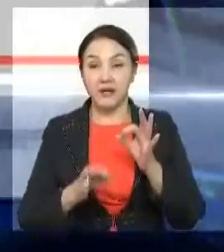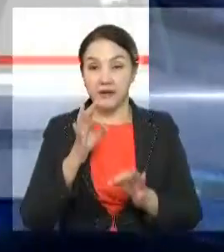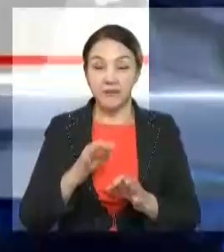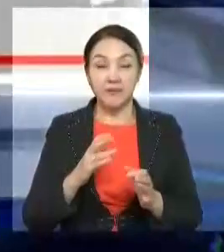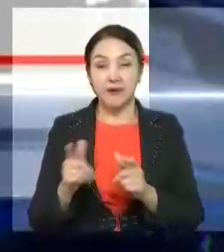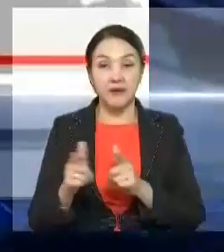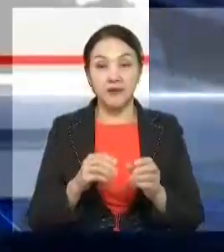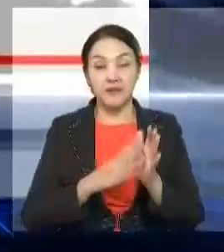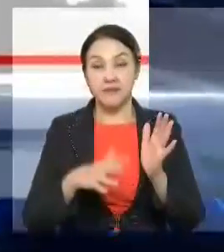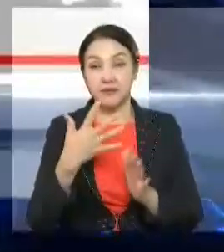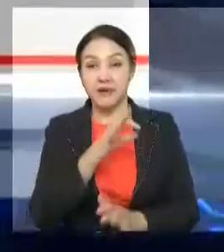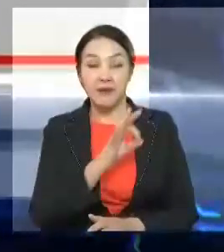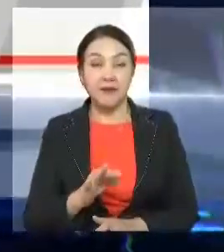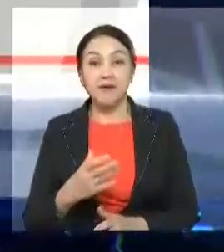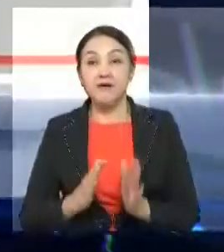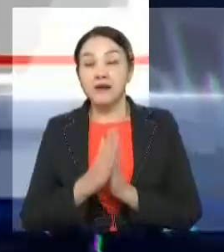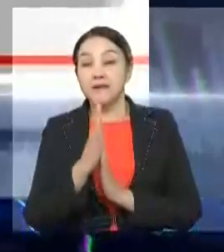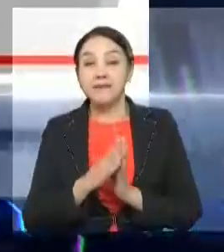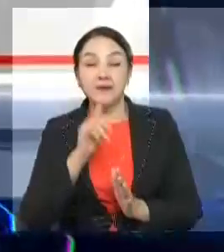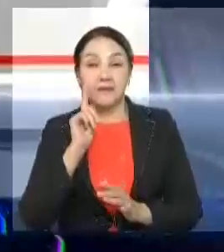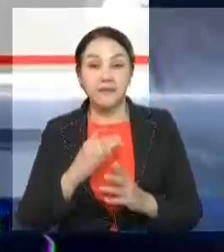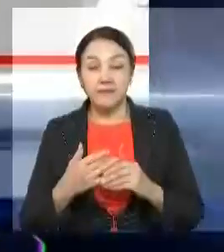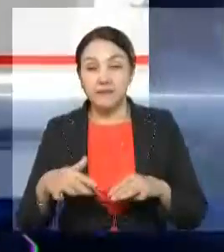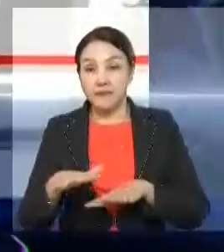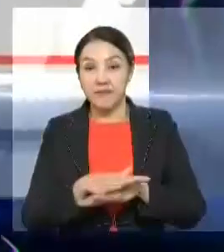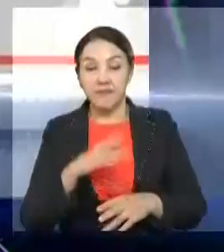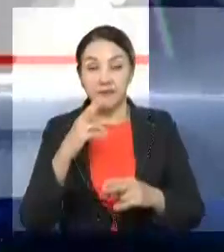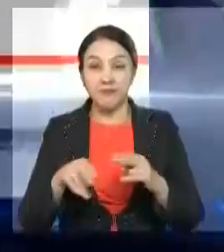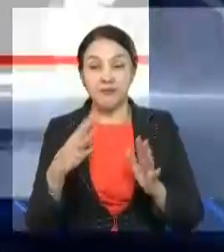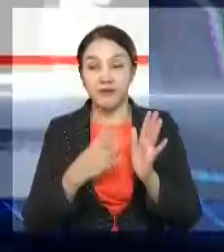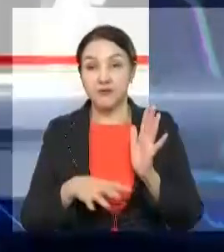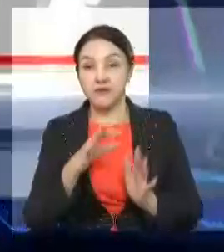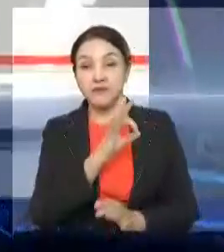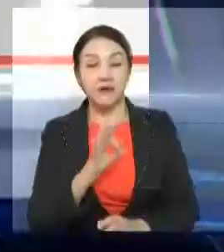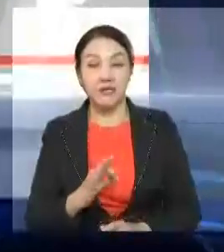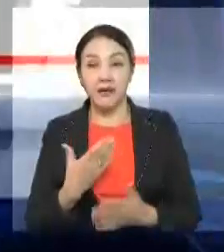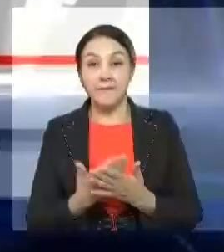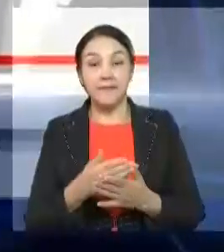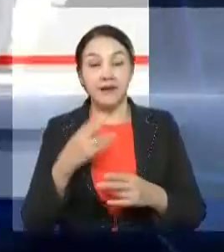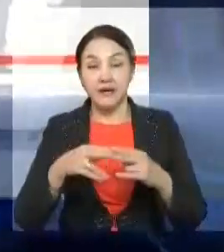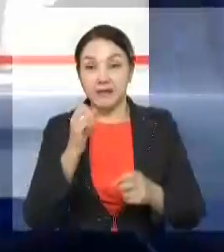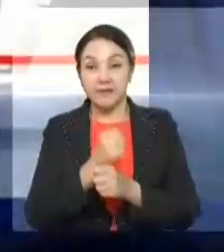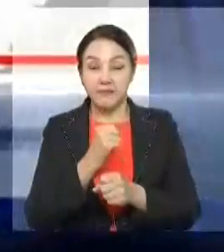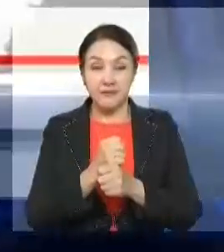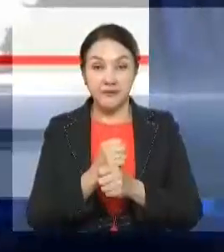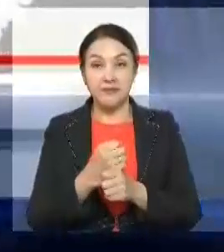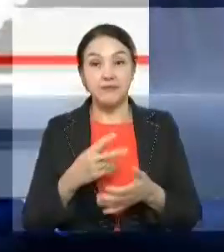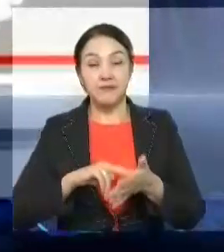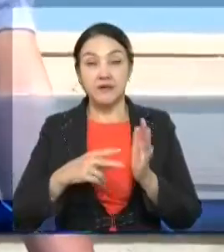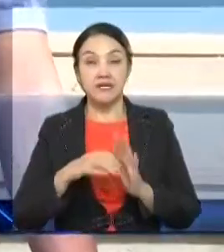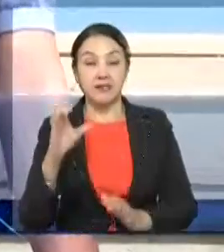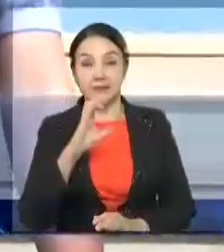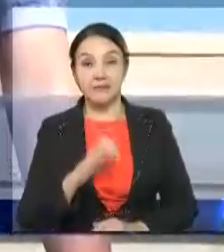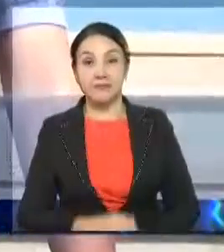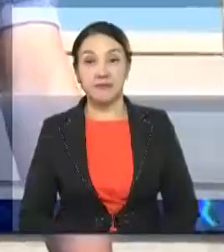на 95%. Фонтан на водно-зеленом бульваре завершен на 90%. Окончание работ запланировано на сентябрь.